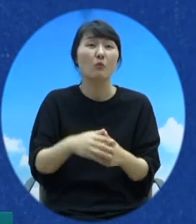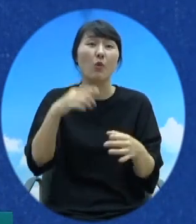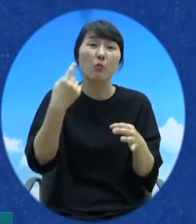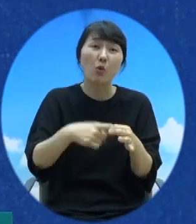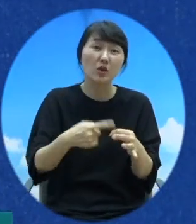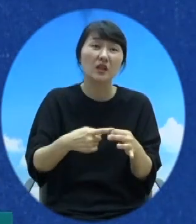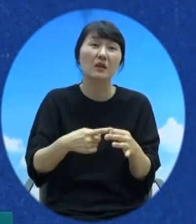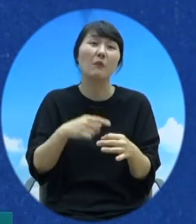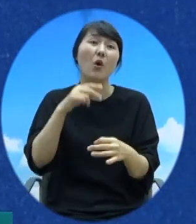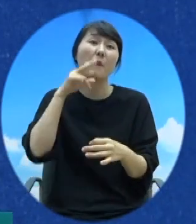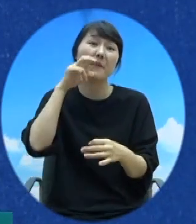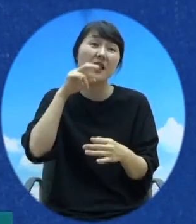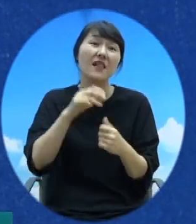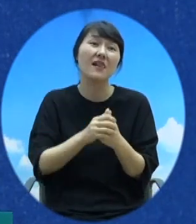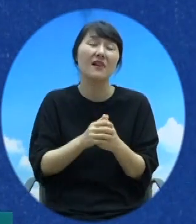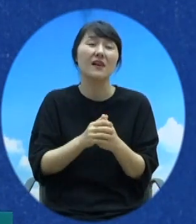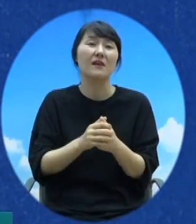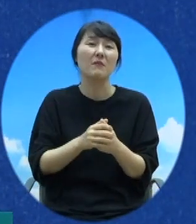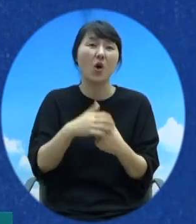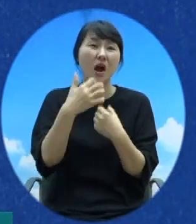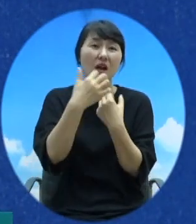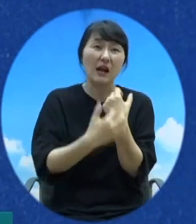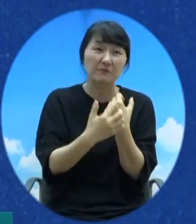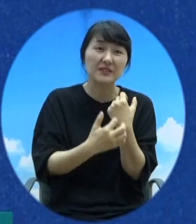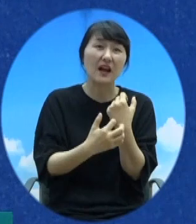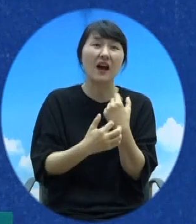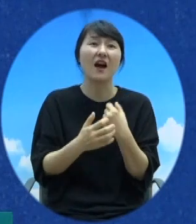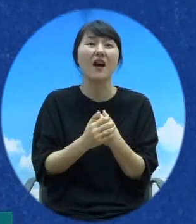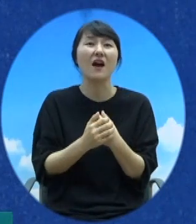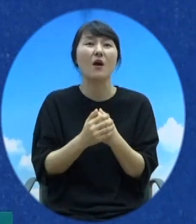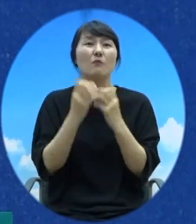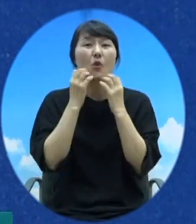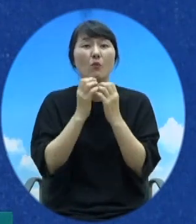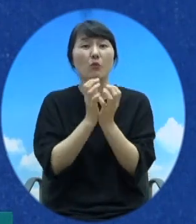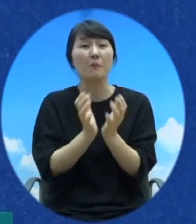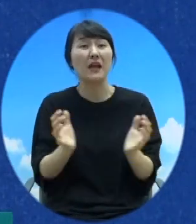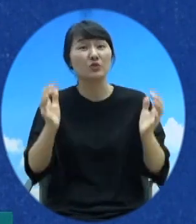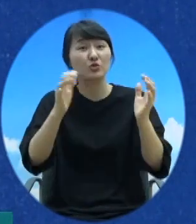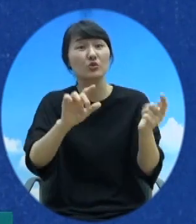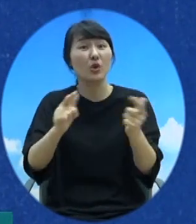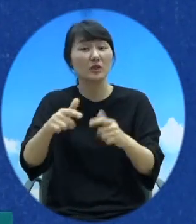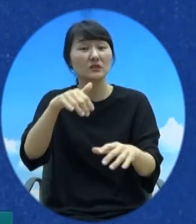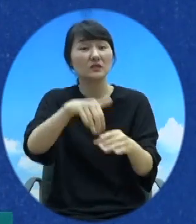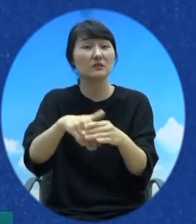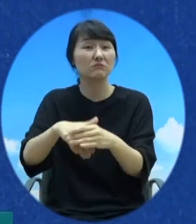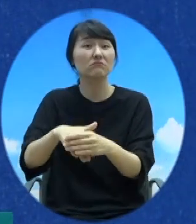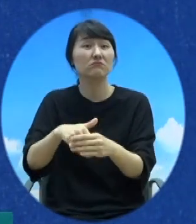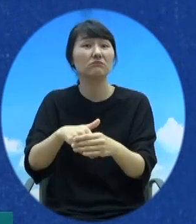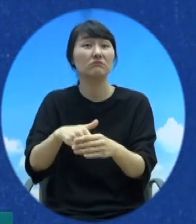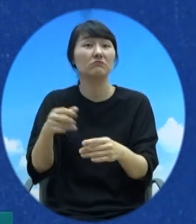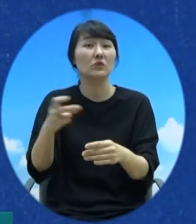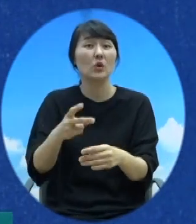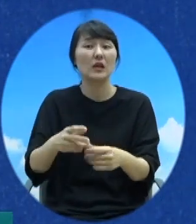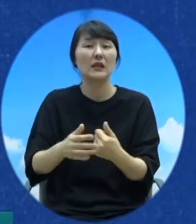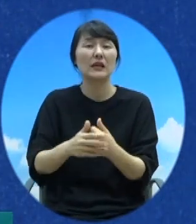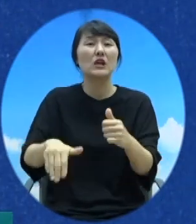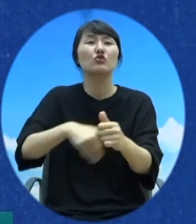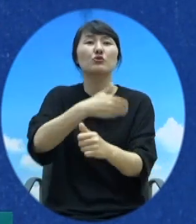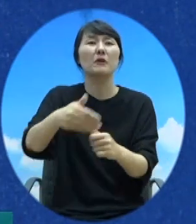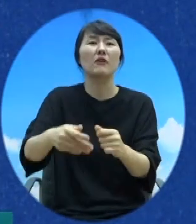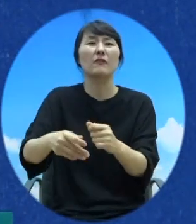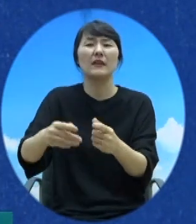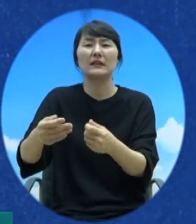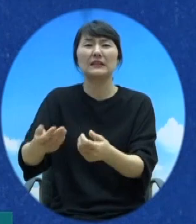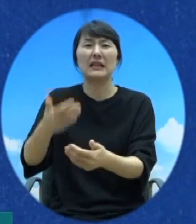보리라든지 밀이라든지 감자라든지 뭐 배추라든지 이 주작물을 심고 남는 짜투리